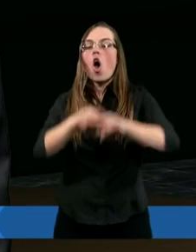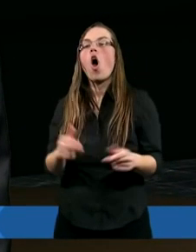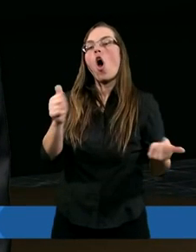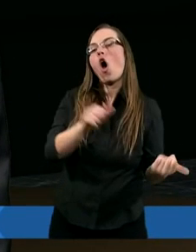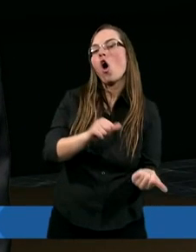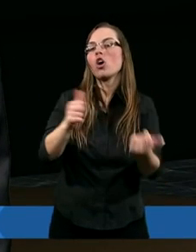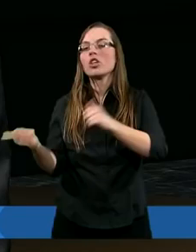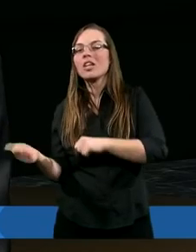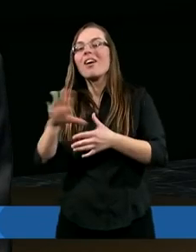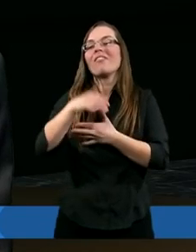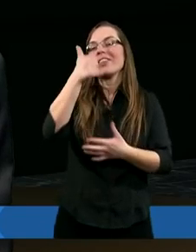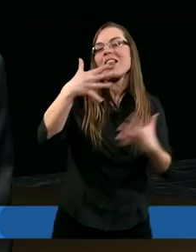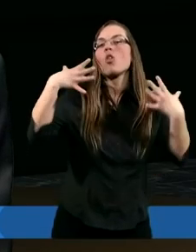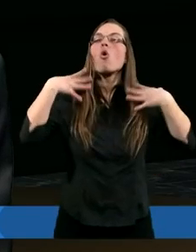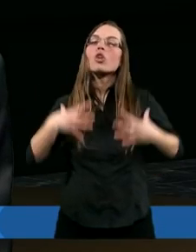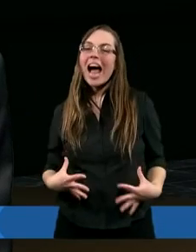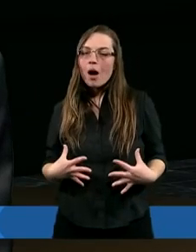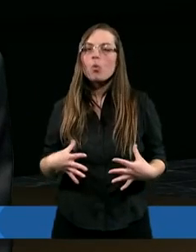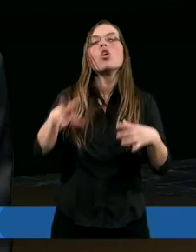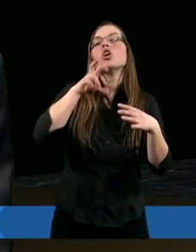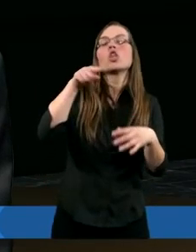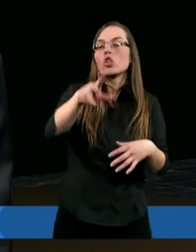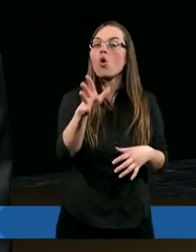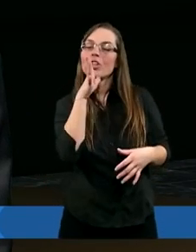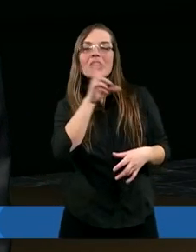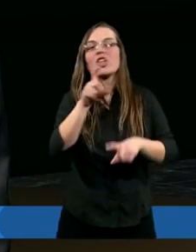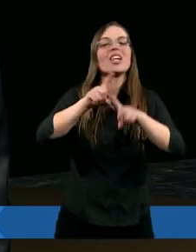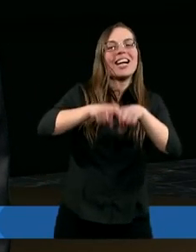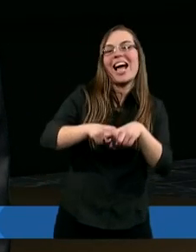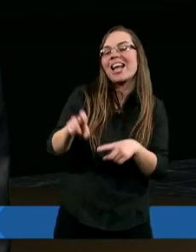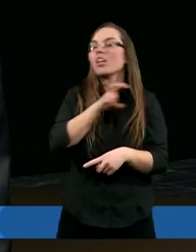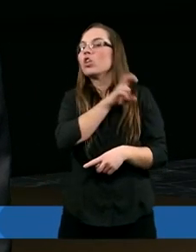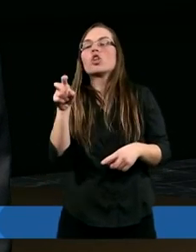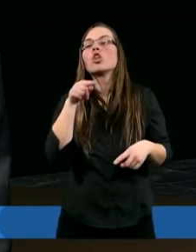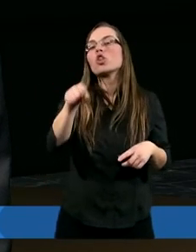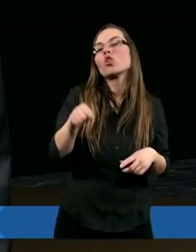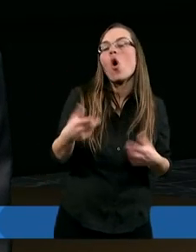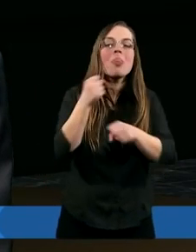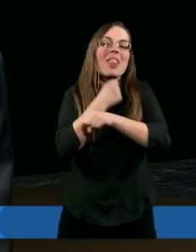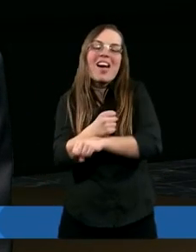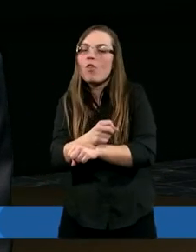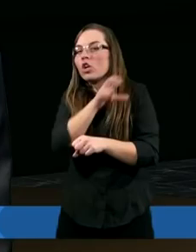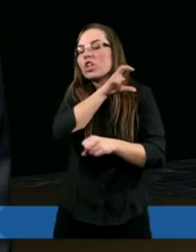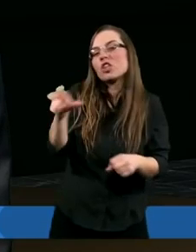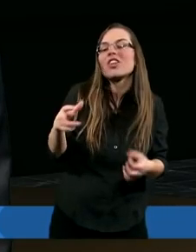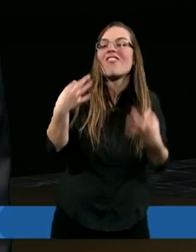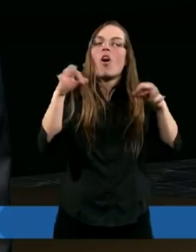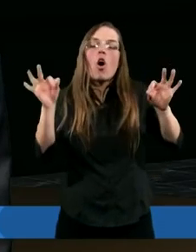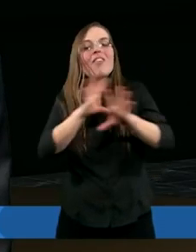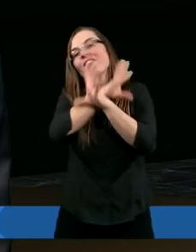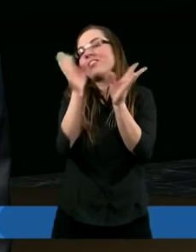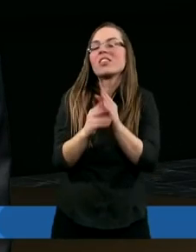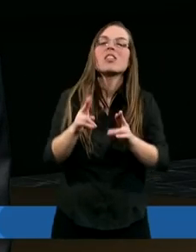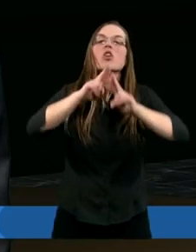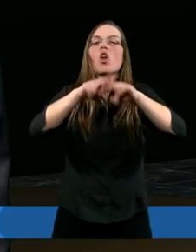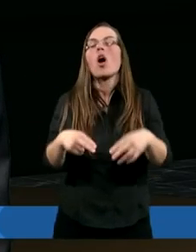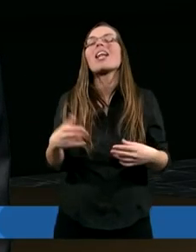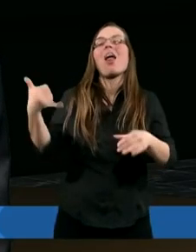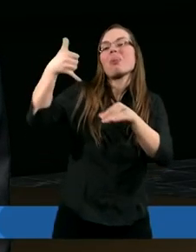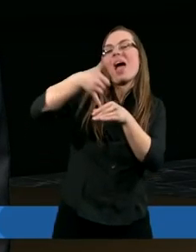zostaliśmy ochrzczeni w jedno ciało. Czy to Żydzi, czy Grecy, czy to niewolnicy, czy wolni, wszyscy